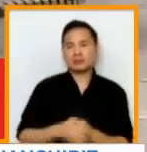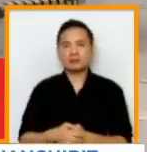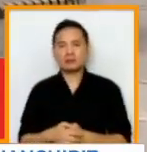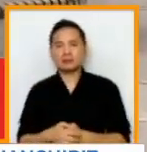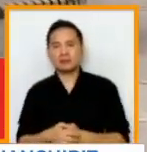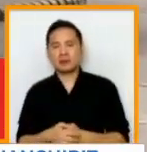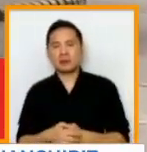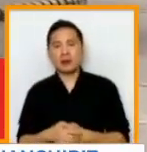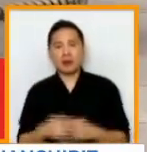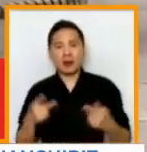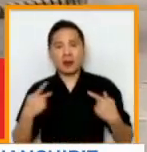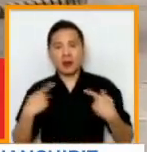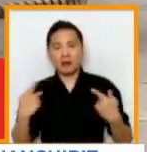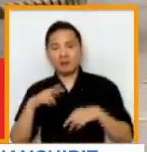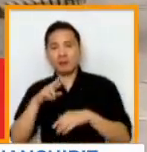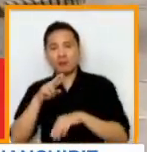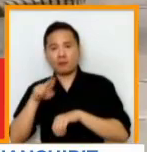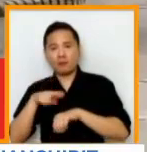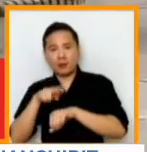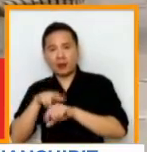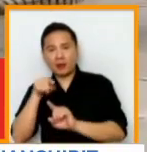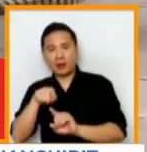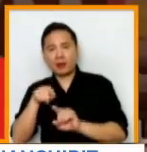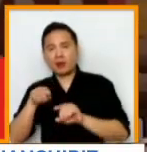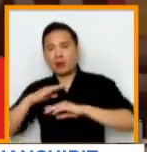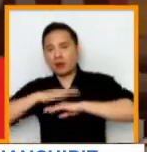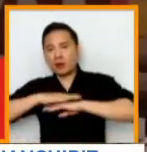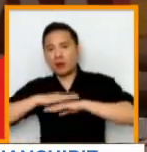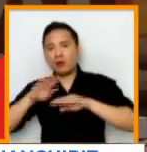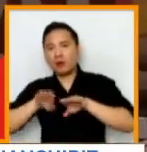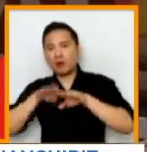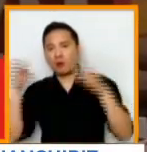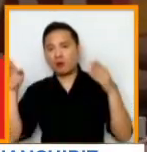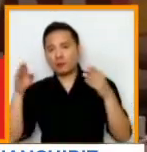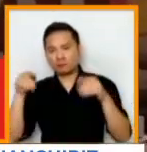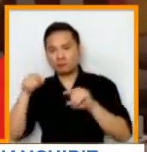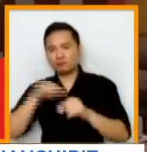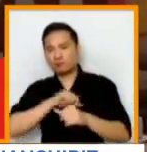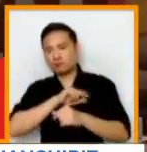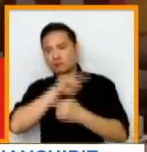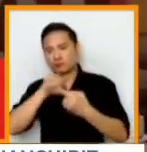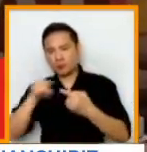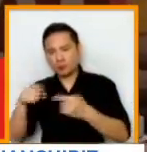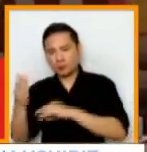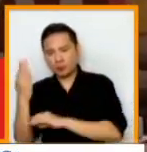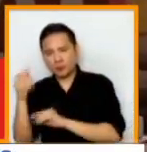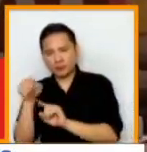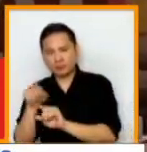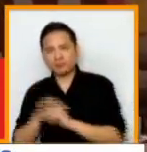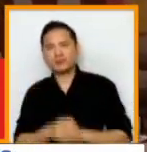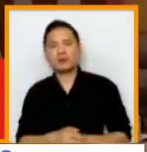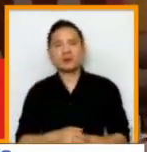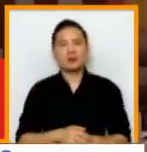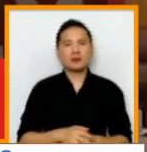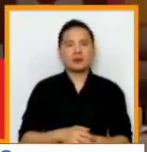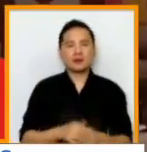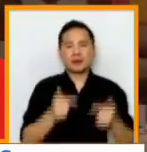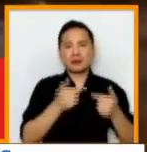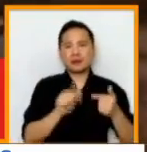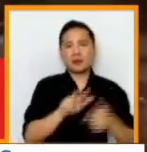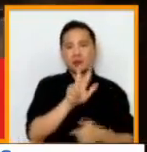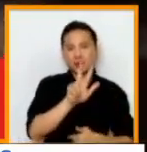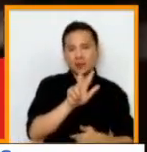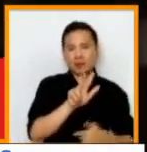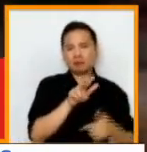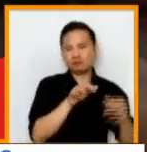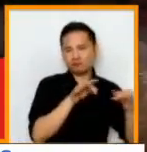reservation booth mula alas 8 ng umaga. Gate 3 ang mga biyaheng Cavite via Aguinaldo Highway. Gate 6 naman ang via